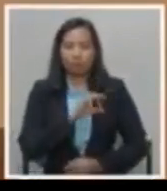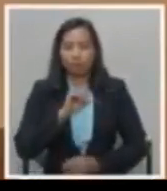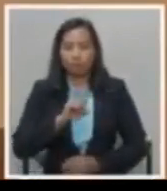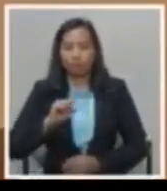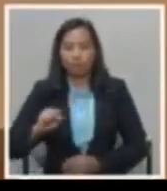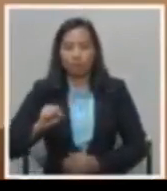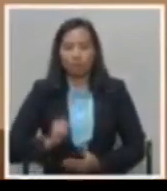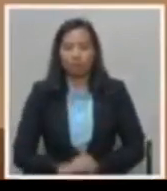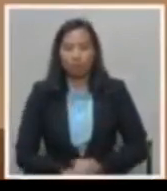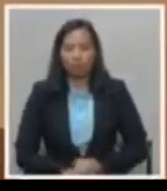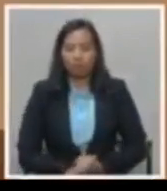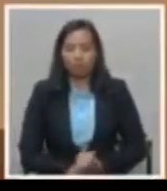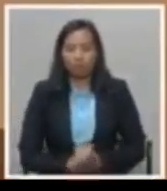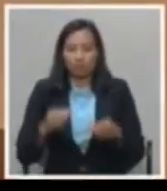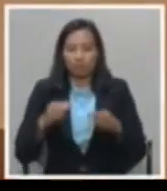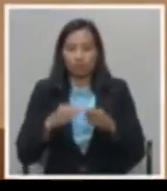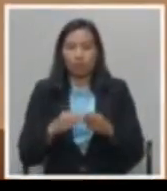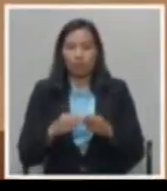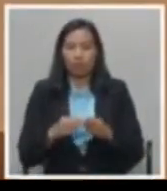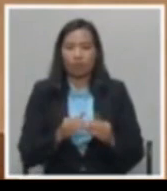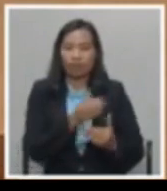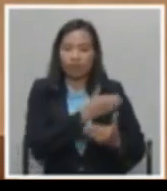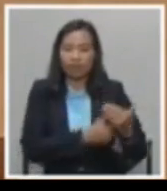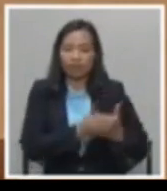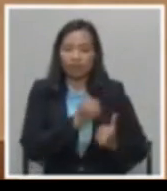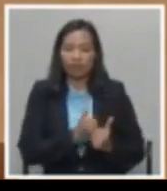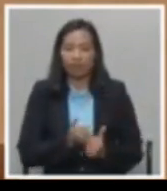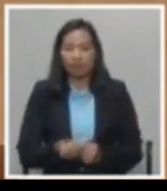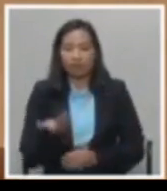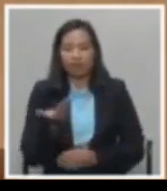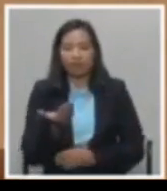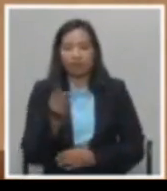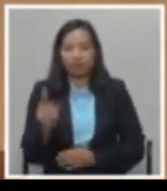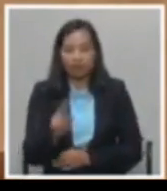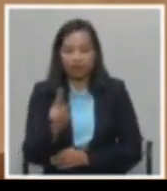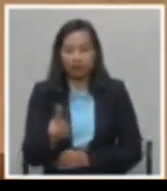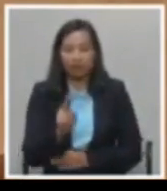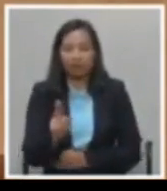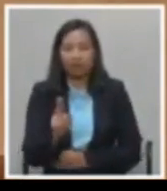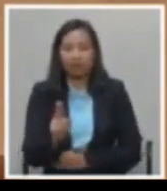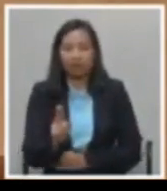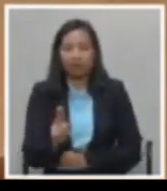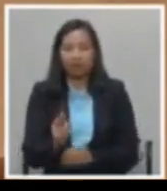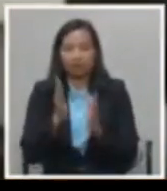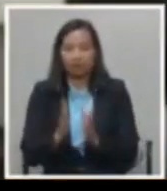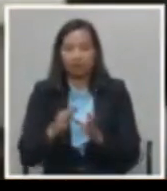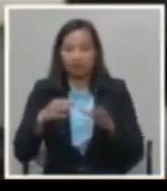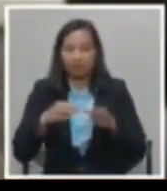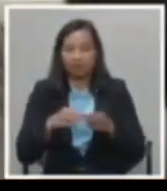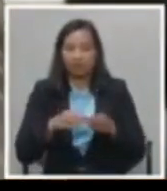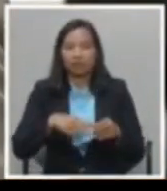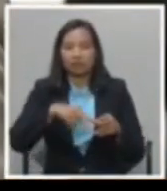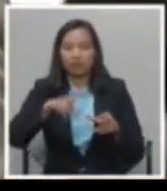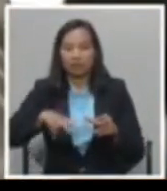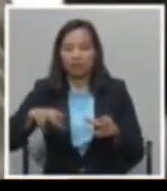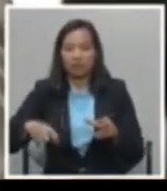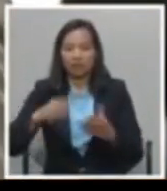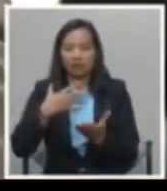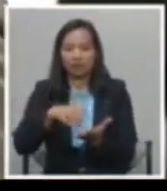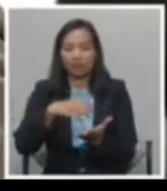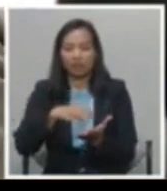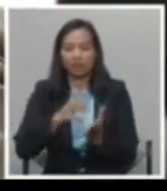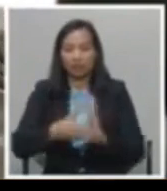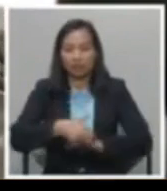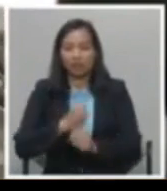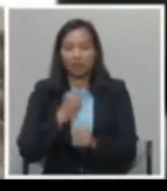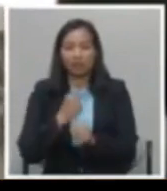รพรรคประชาธิปัตย์ต้องขออนุญาตใช้สิทธิพาดพิงนะครับที่ท่านผู้อภิปรายจากพรรคเพื่อไทยเมื่อสักครู่ได้กล่าวถึงการปฏิบั